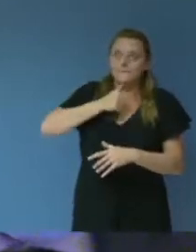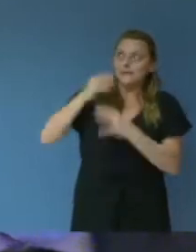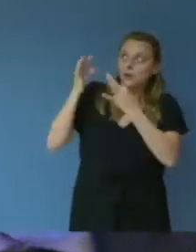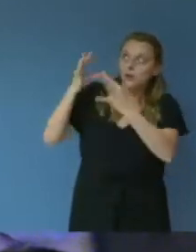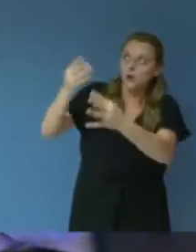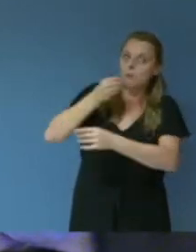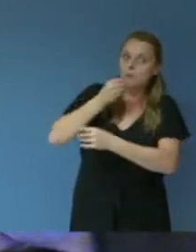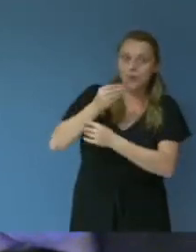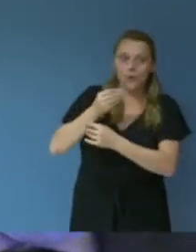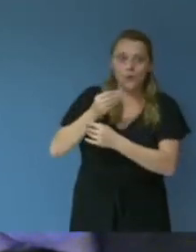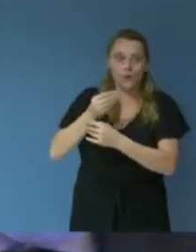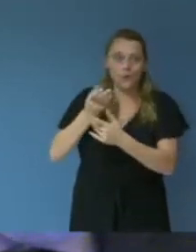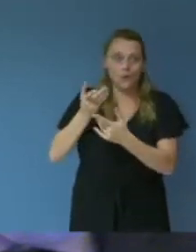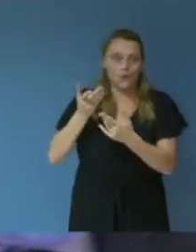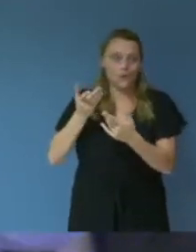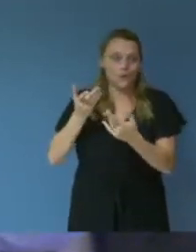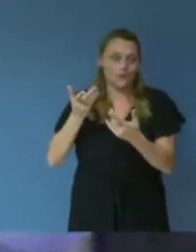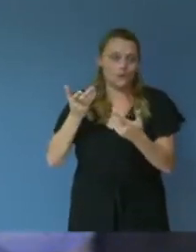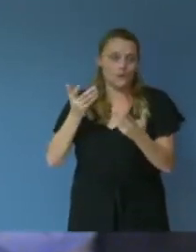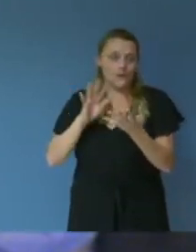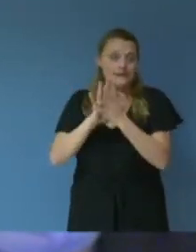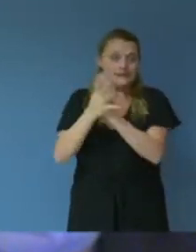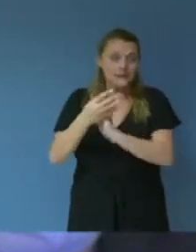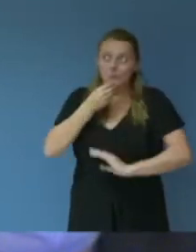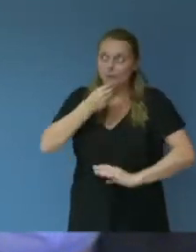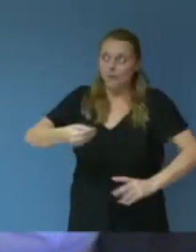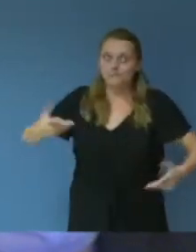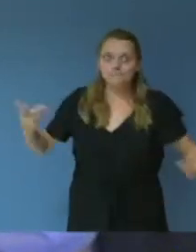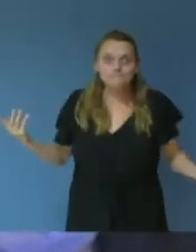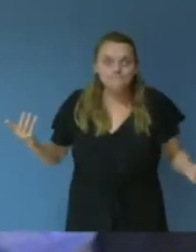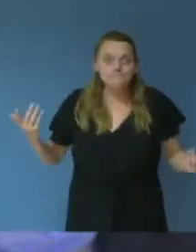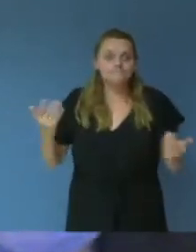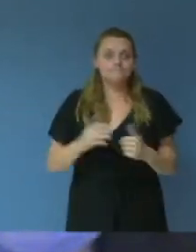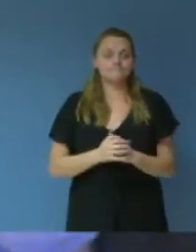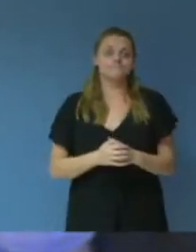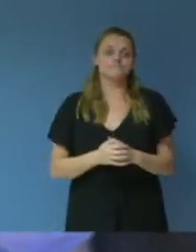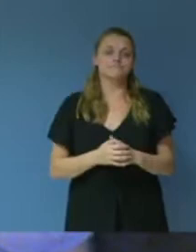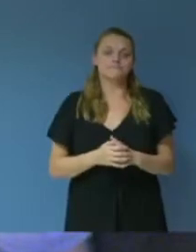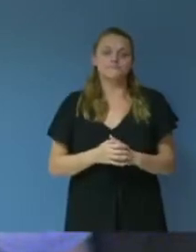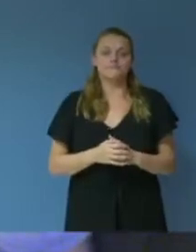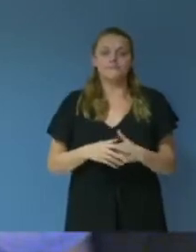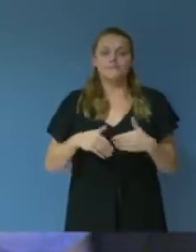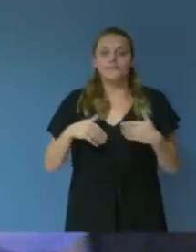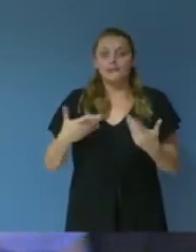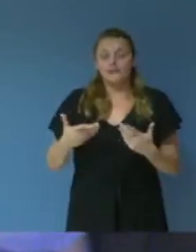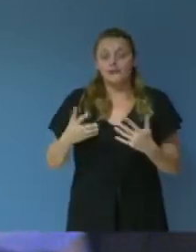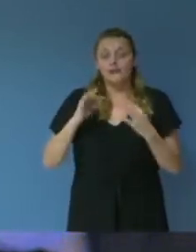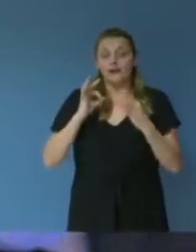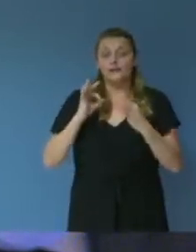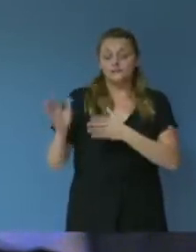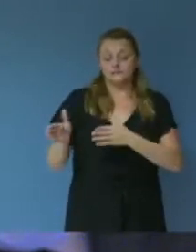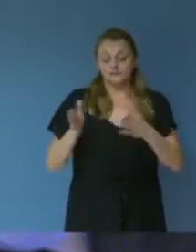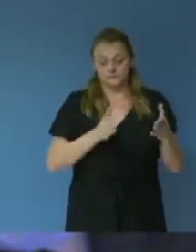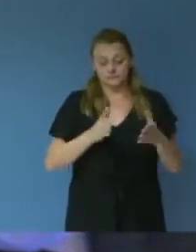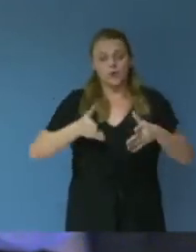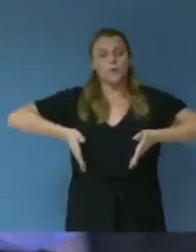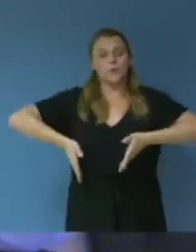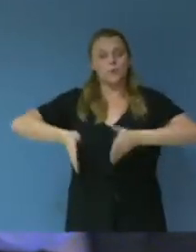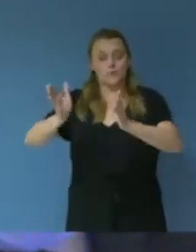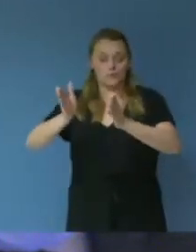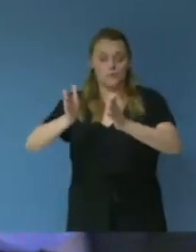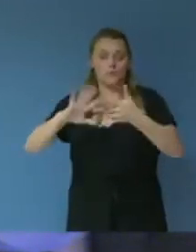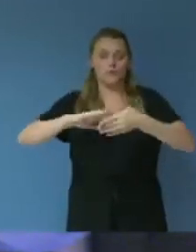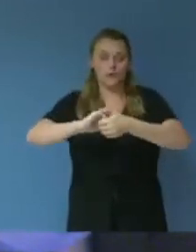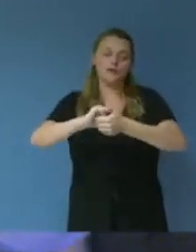planter ces arbres. Voilà. Alors, concernant les arbres boulevard de la Paix, donc c'est plutôt Henri Vanier. Moi, je ne